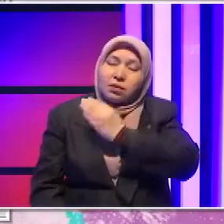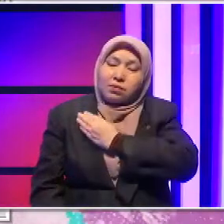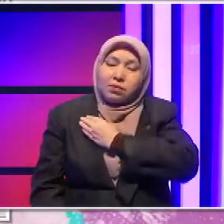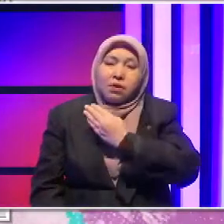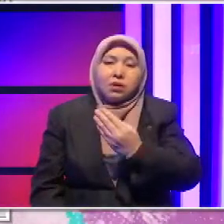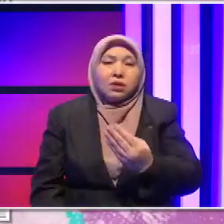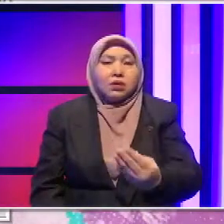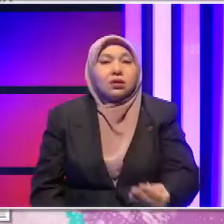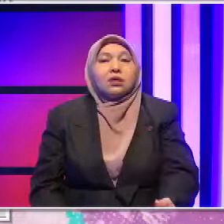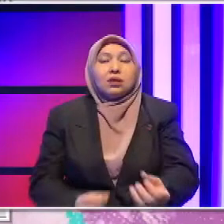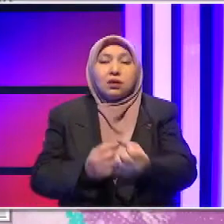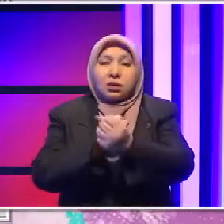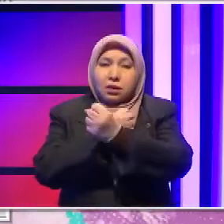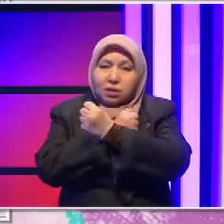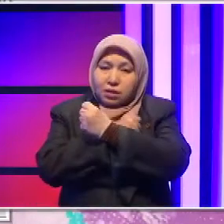الرحمن